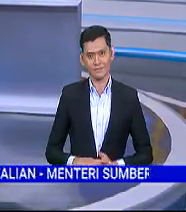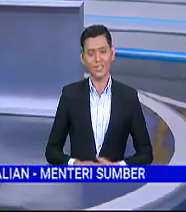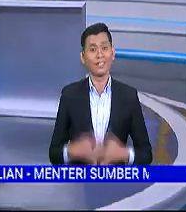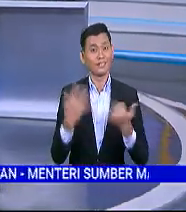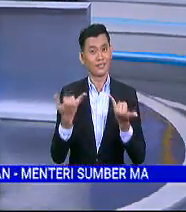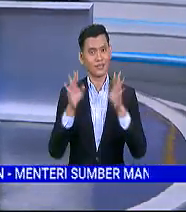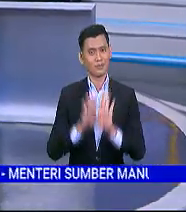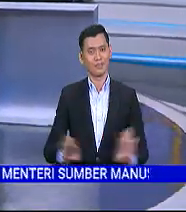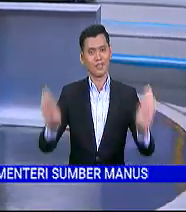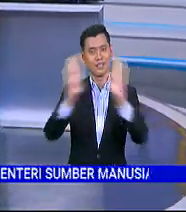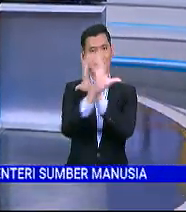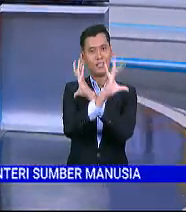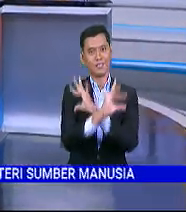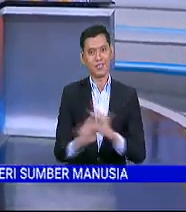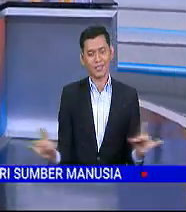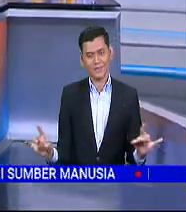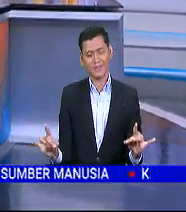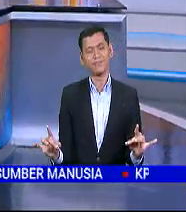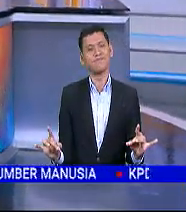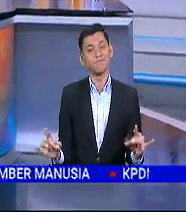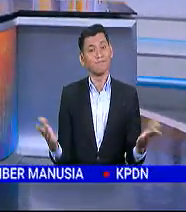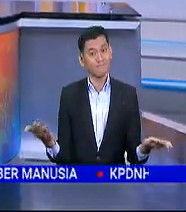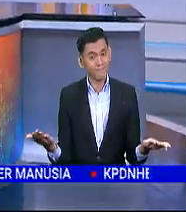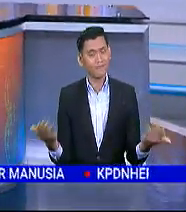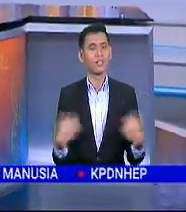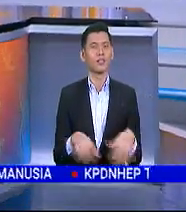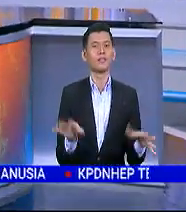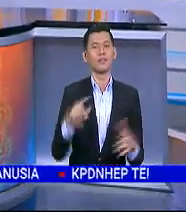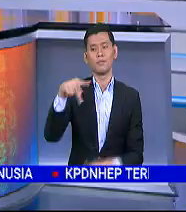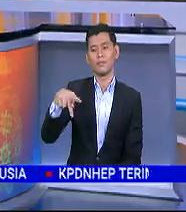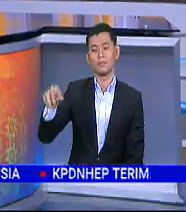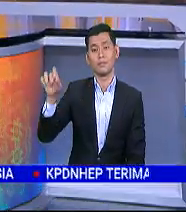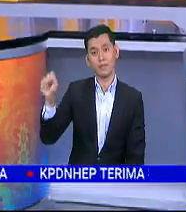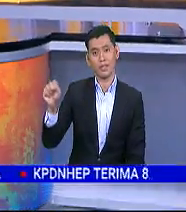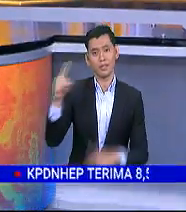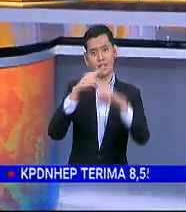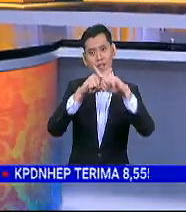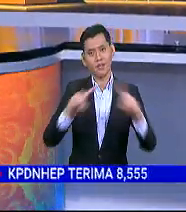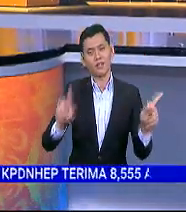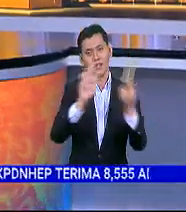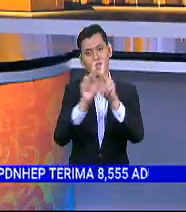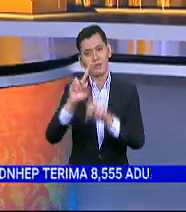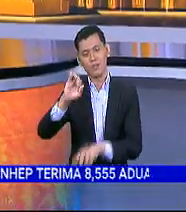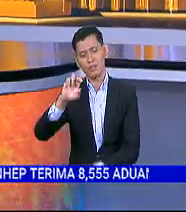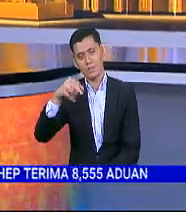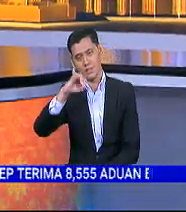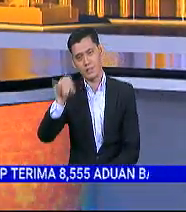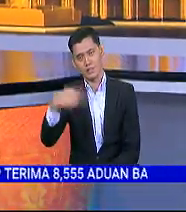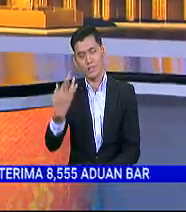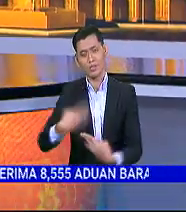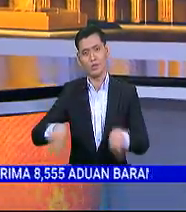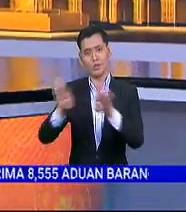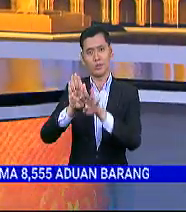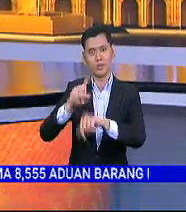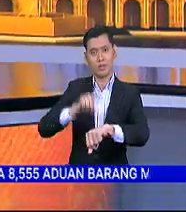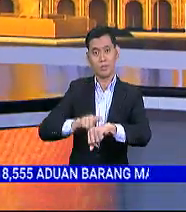Seterusnya kita ke Sarawak, Bumi Kenyalang. Antara tumpuan, pusat pemindahan sementara PPS Dewan Kampung Jeriah Sibu ditutup pada